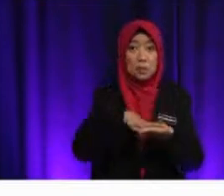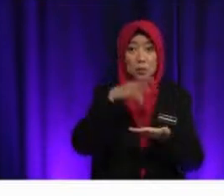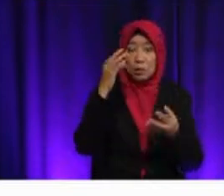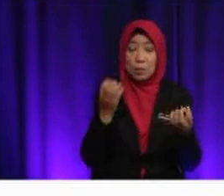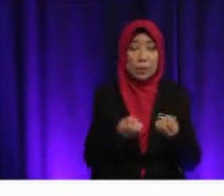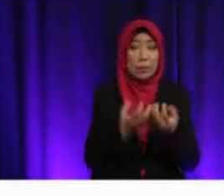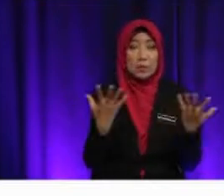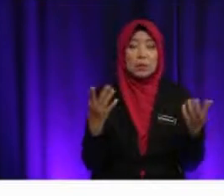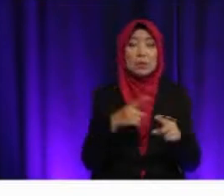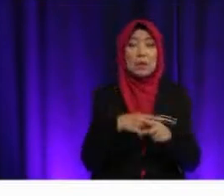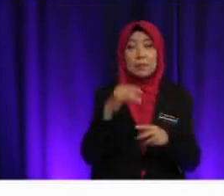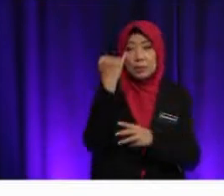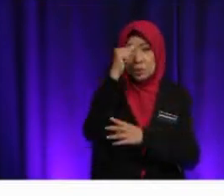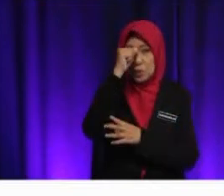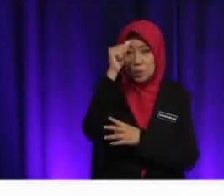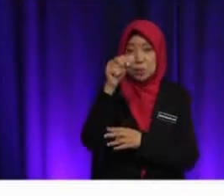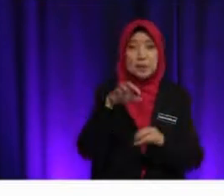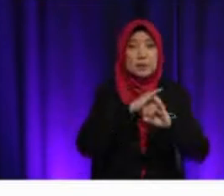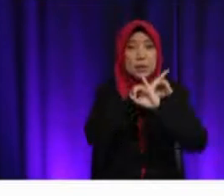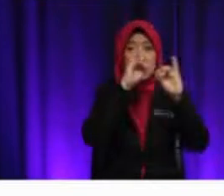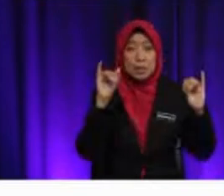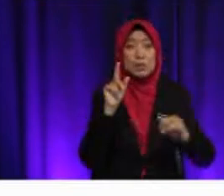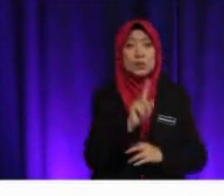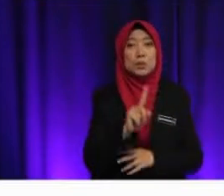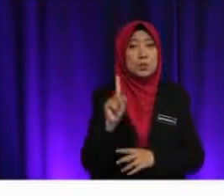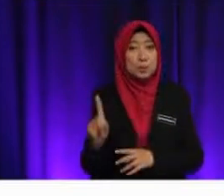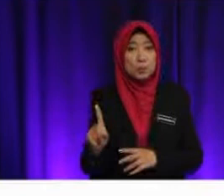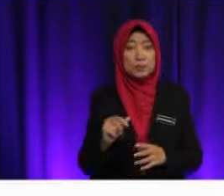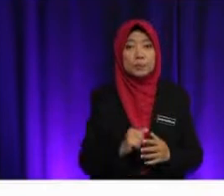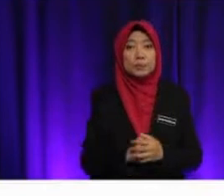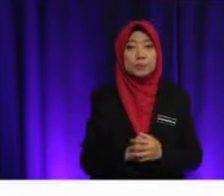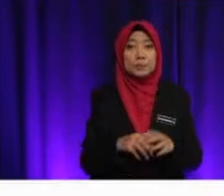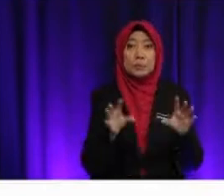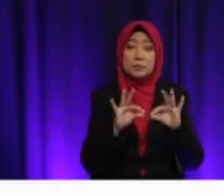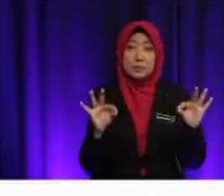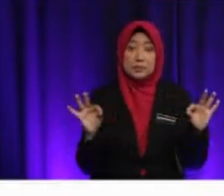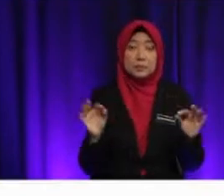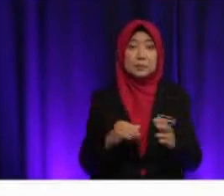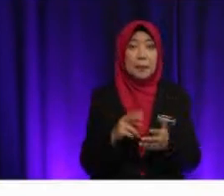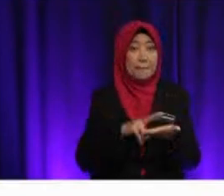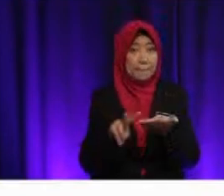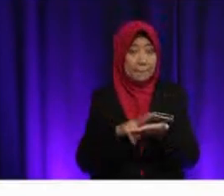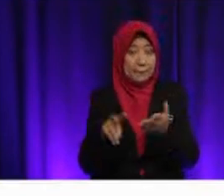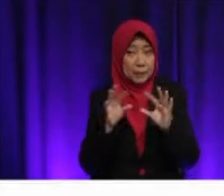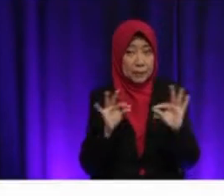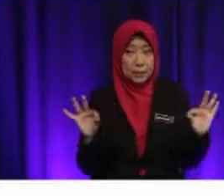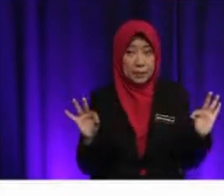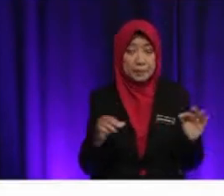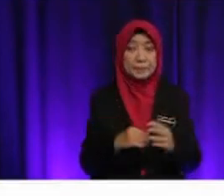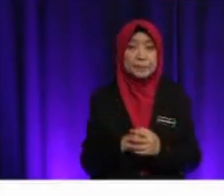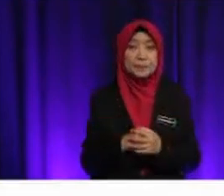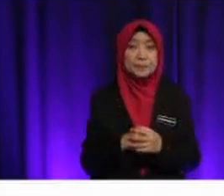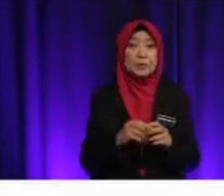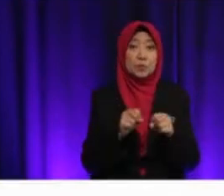tapi insya-Allah kita akan terangkan satu persatu. Yang pertama, membaca ayat 137 hingga 139 surah Ali Imran